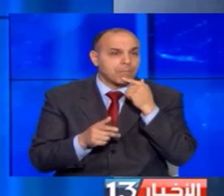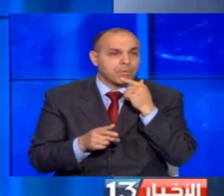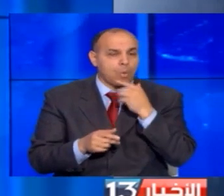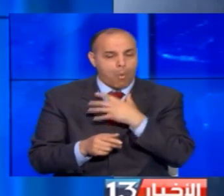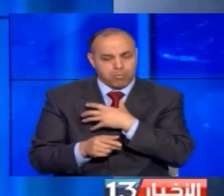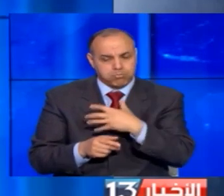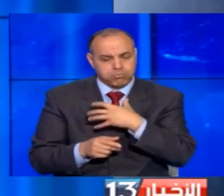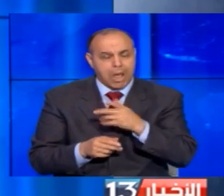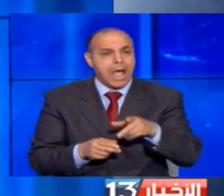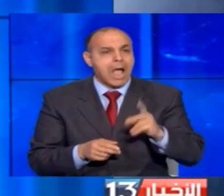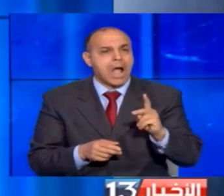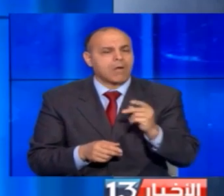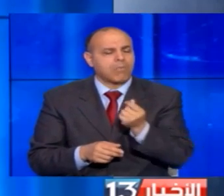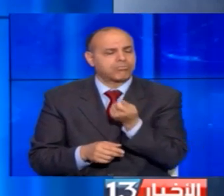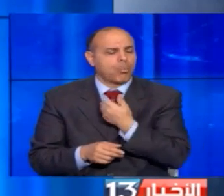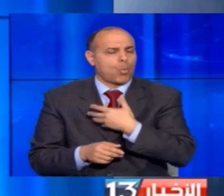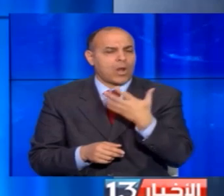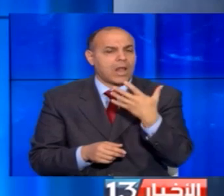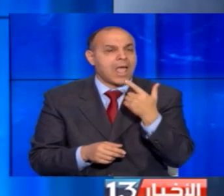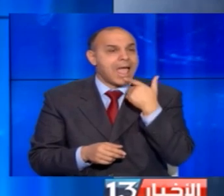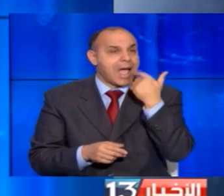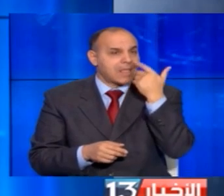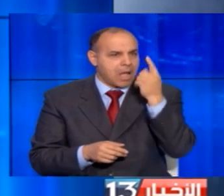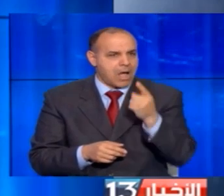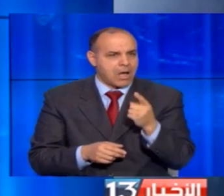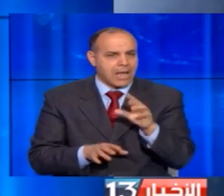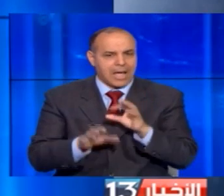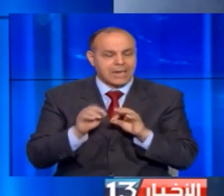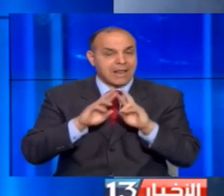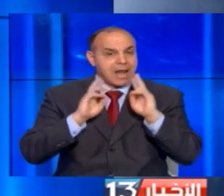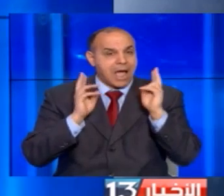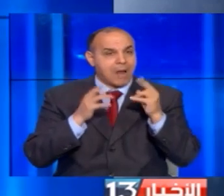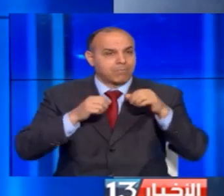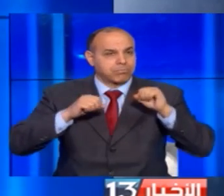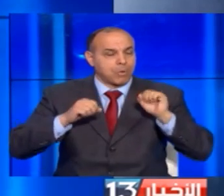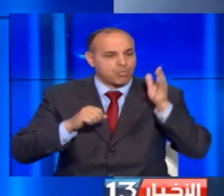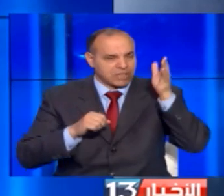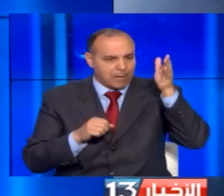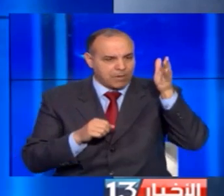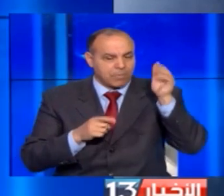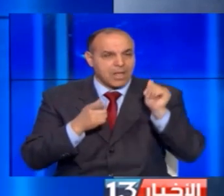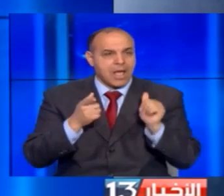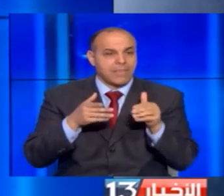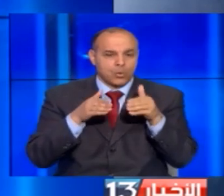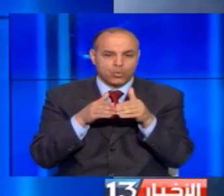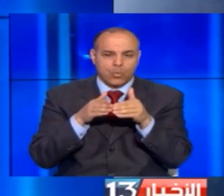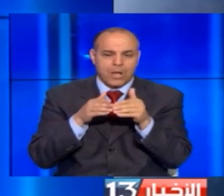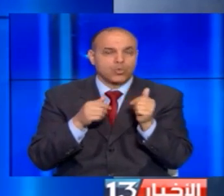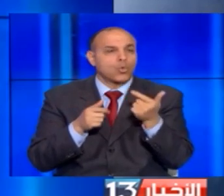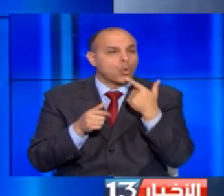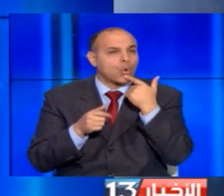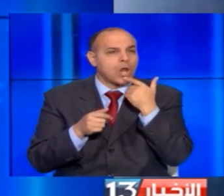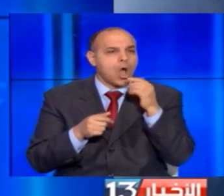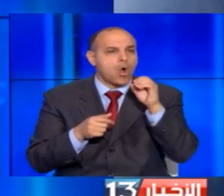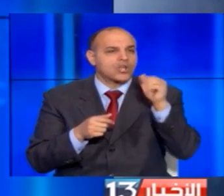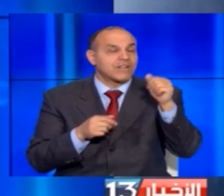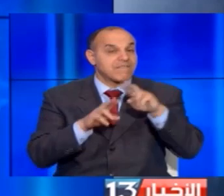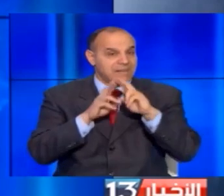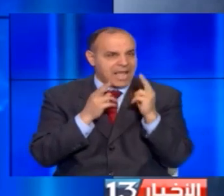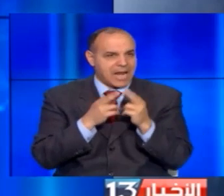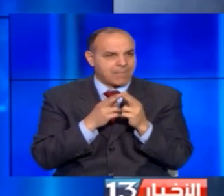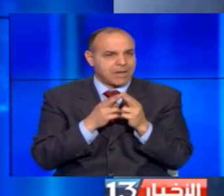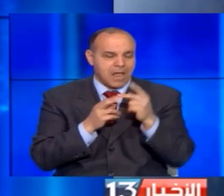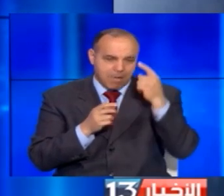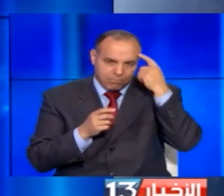الأثرى والأكثر تأثيرا ليقرروا خيارات العالم الكبرى مستقبلا. تطالبهم منظمة أوكسفام العالمية